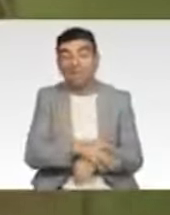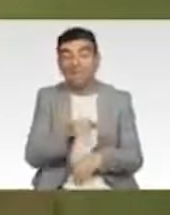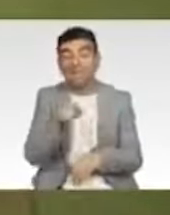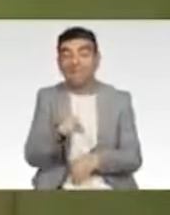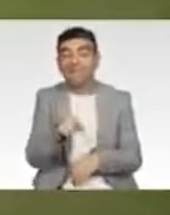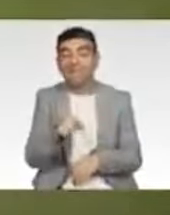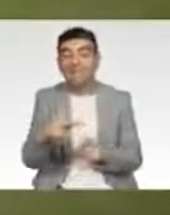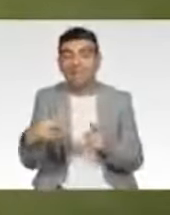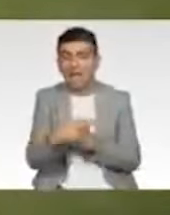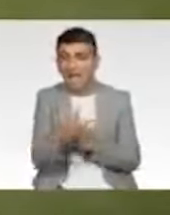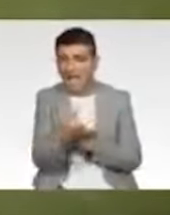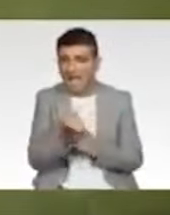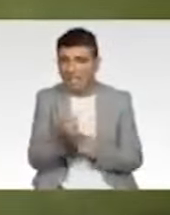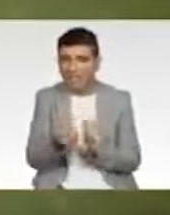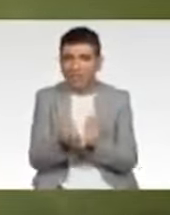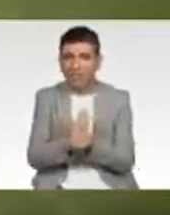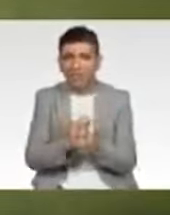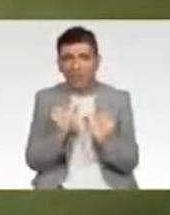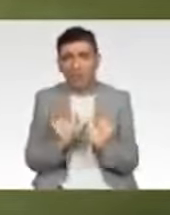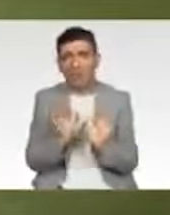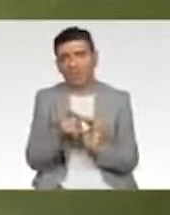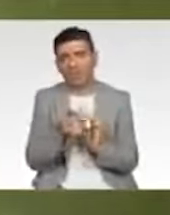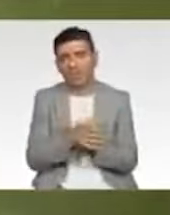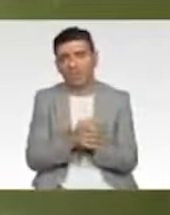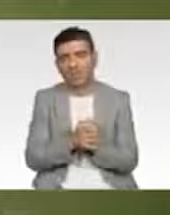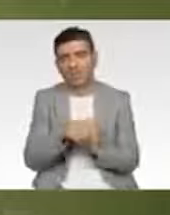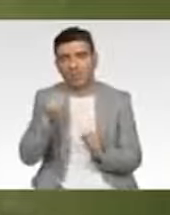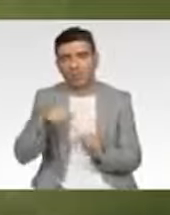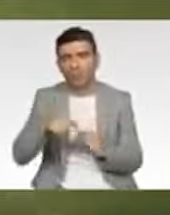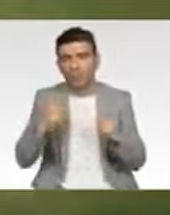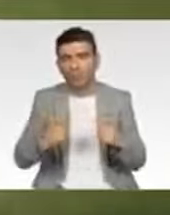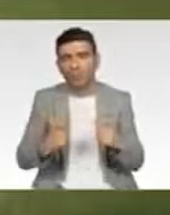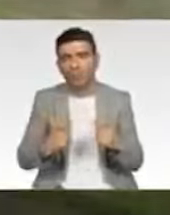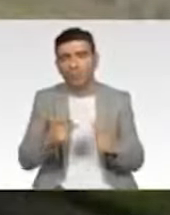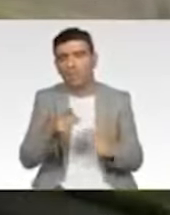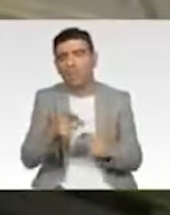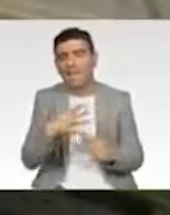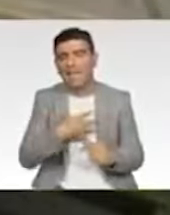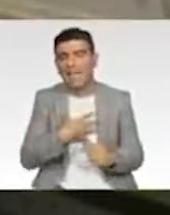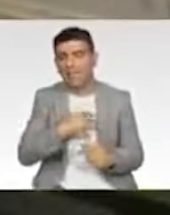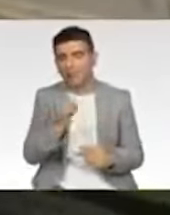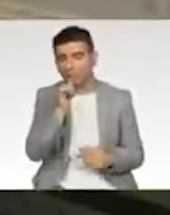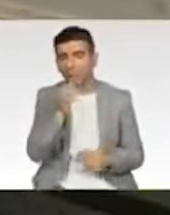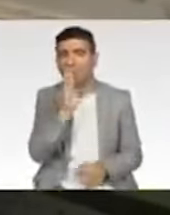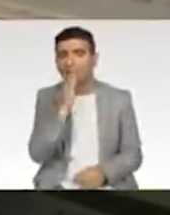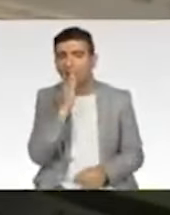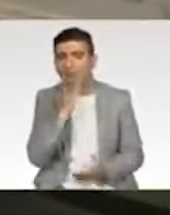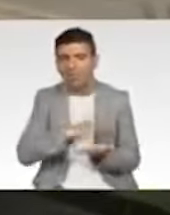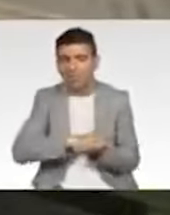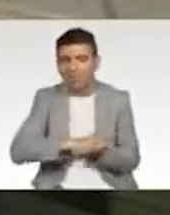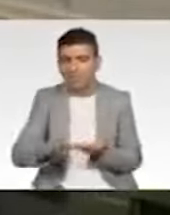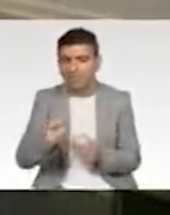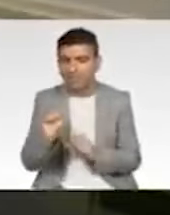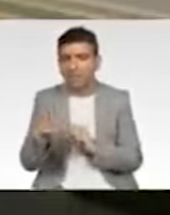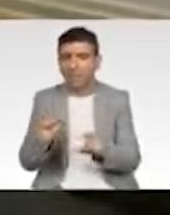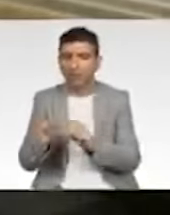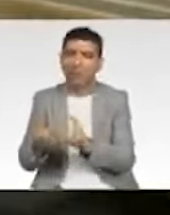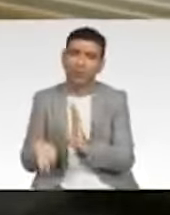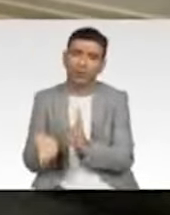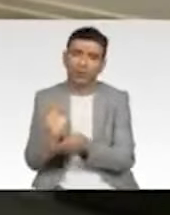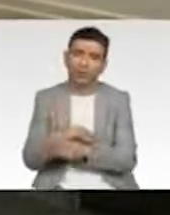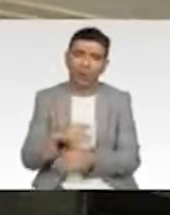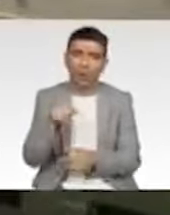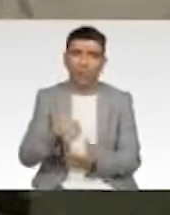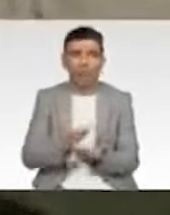andan itibaren değişime başlar, kimyasal değişime. Burada da öz suyunun tüm yaprak yüzeyine dağıtıyoruz ve daha sonra